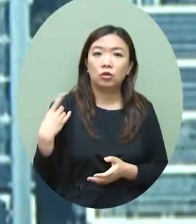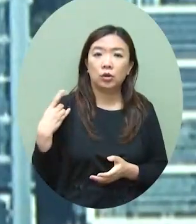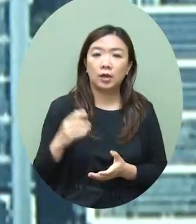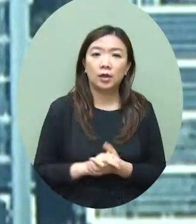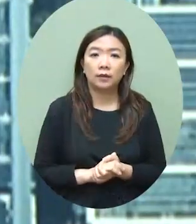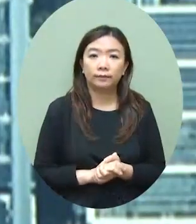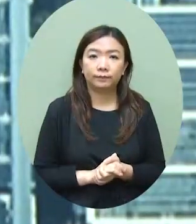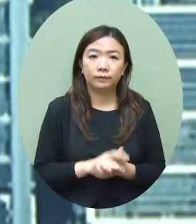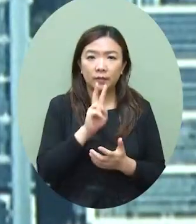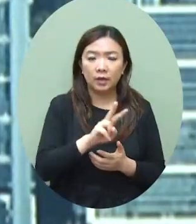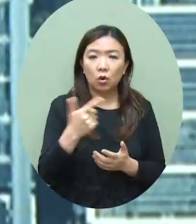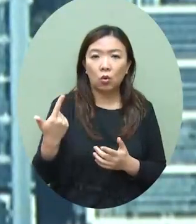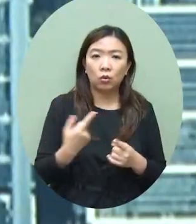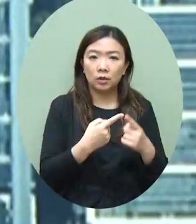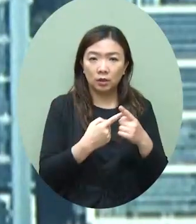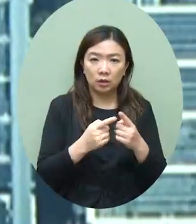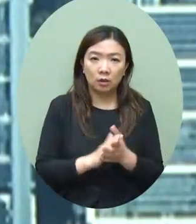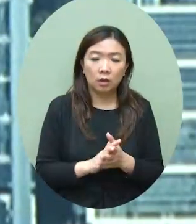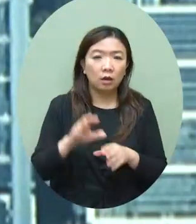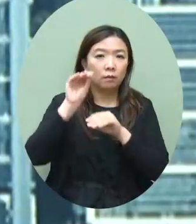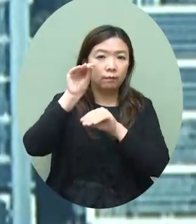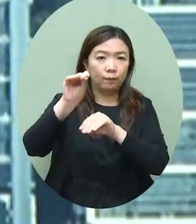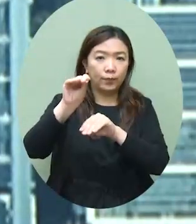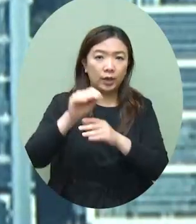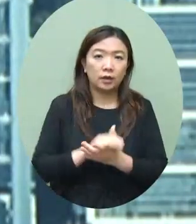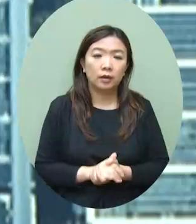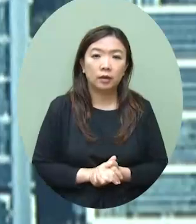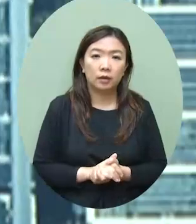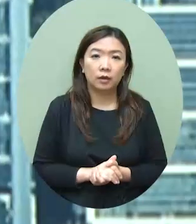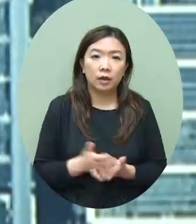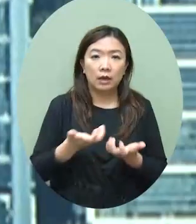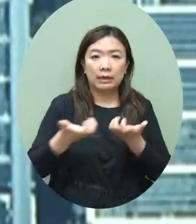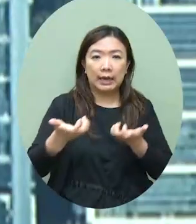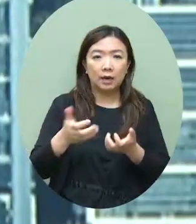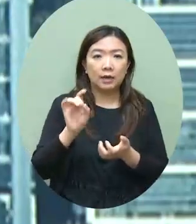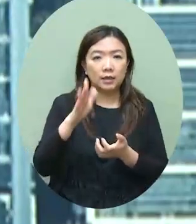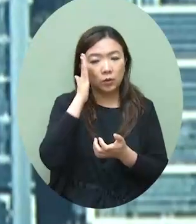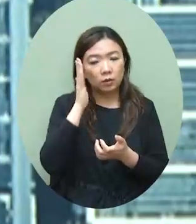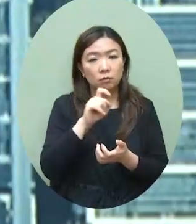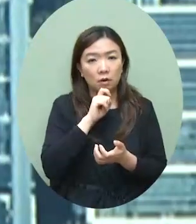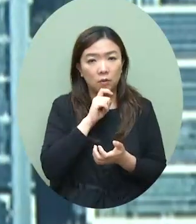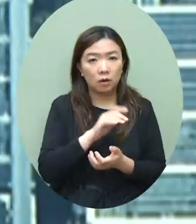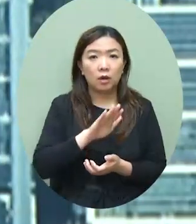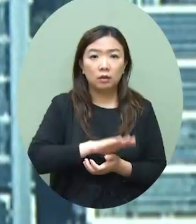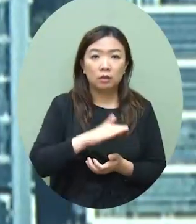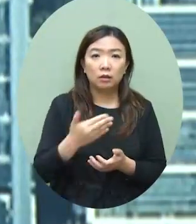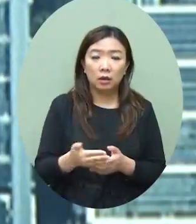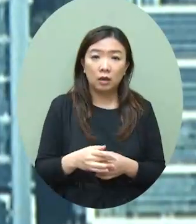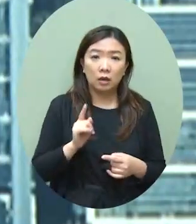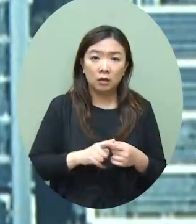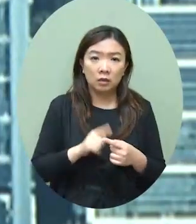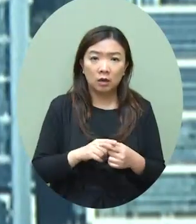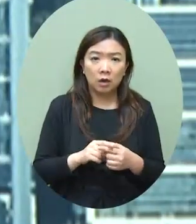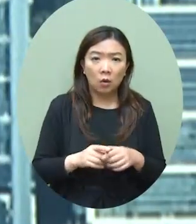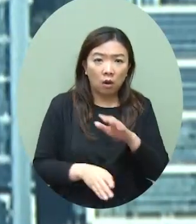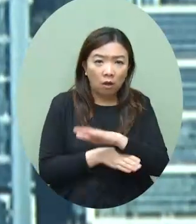咧更加多人去預訂呢啲隔離嘅酒店嚇，但係未去到話咩一房難